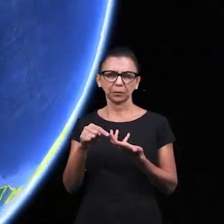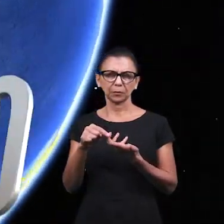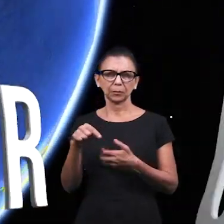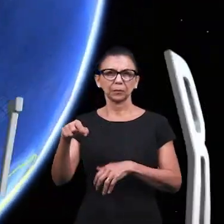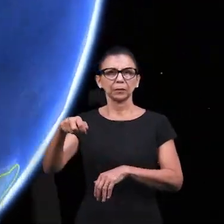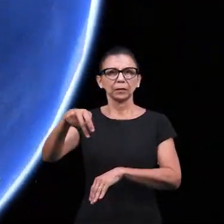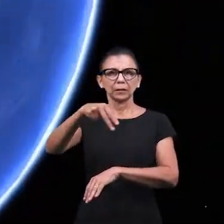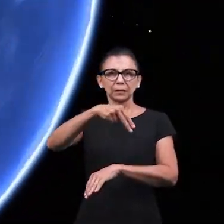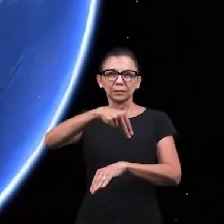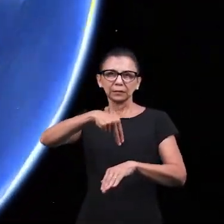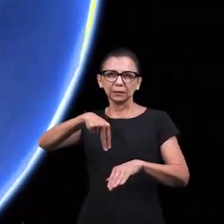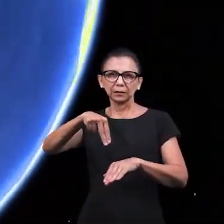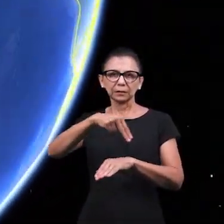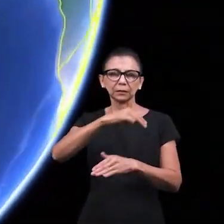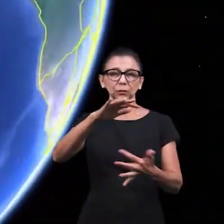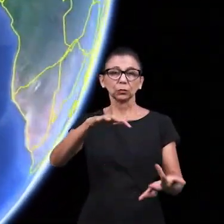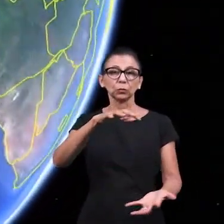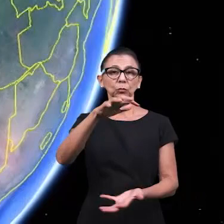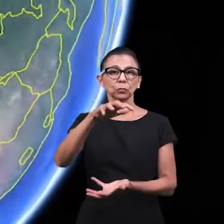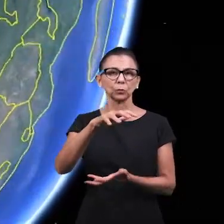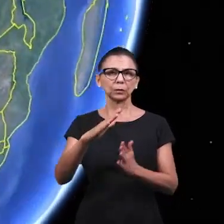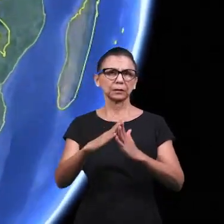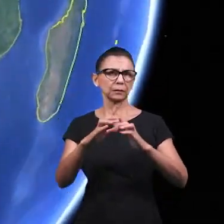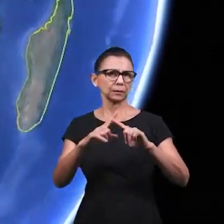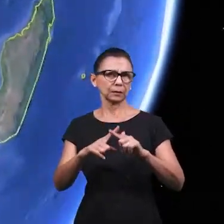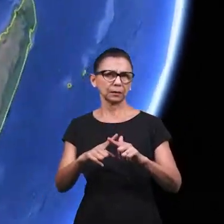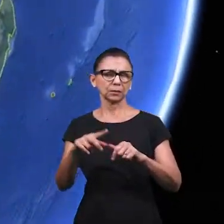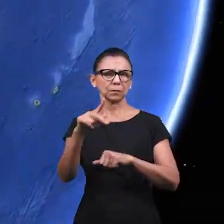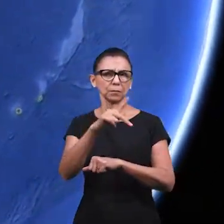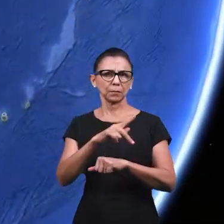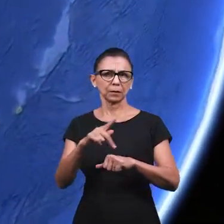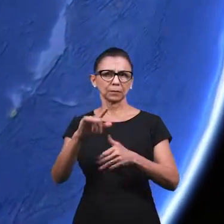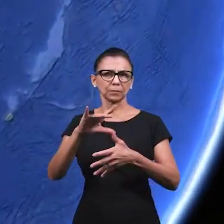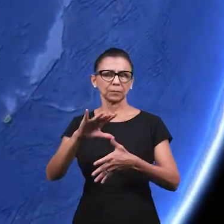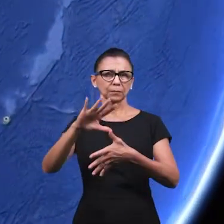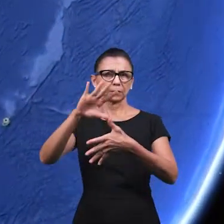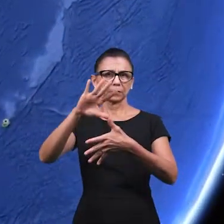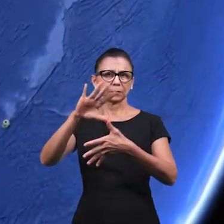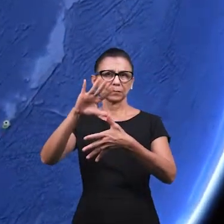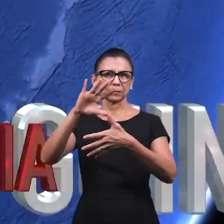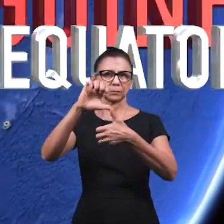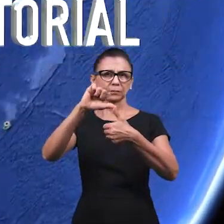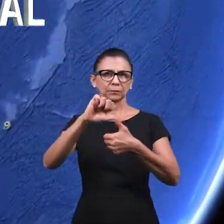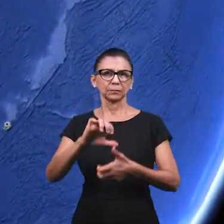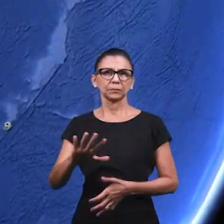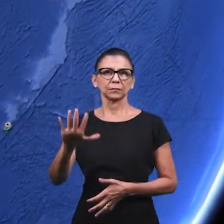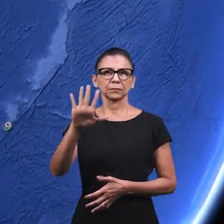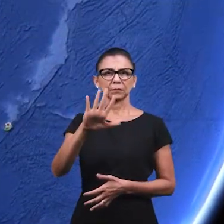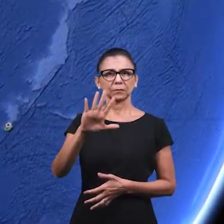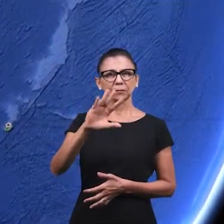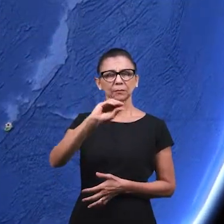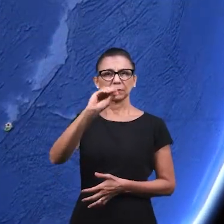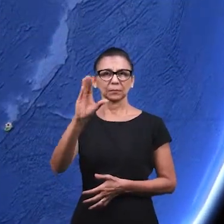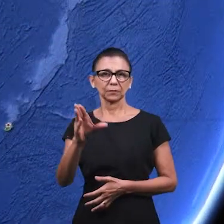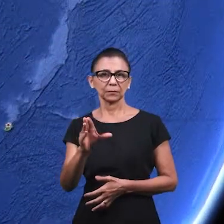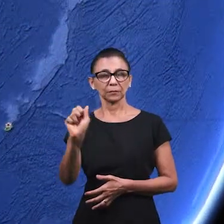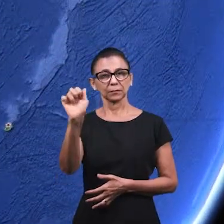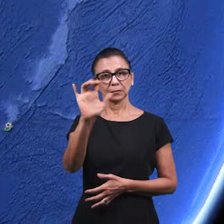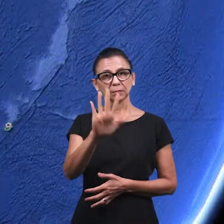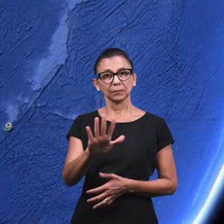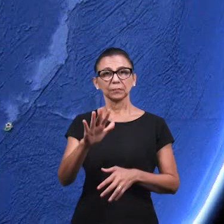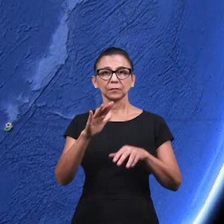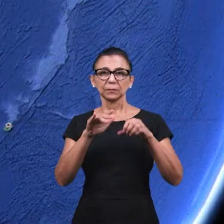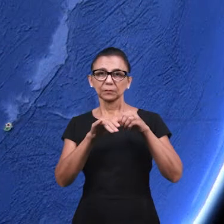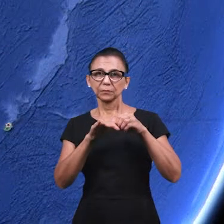Présente dans des nations de tous les continents de la planète, des pays dans des églises dans des pays de trois